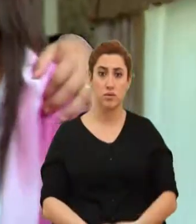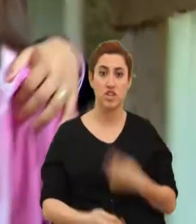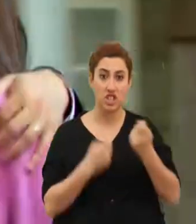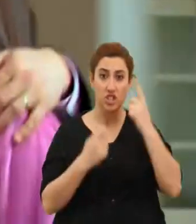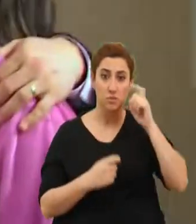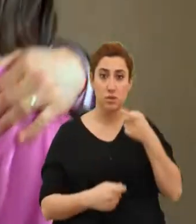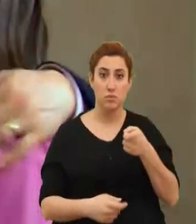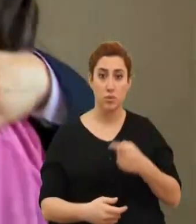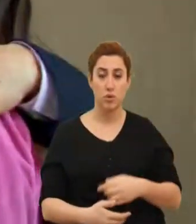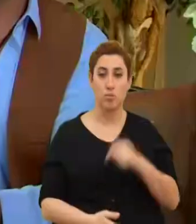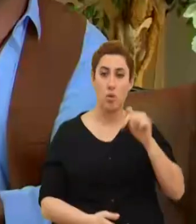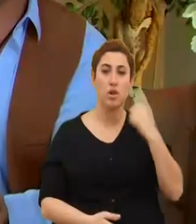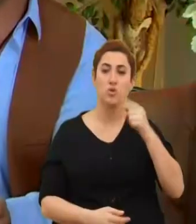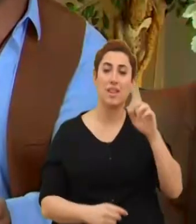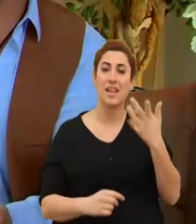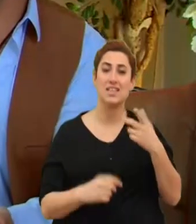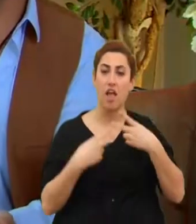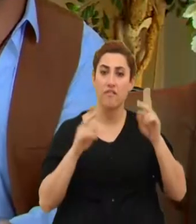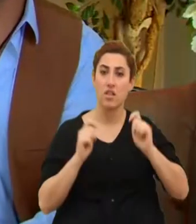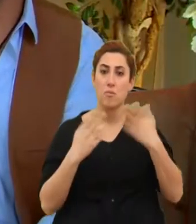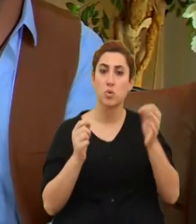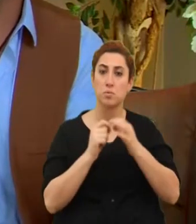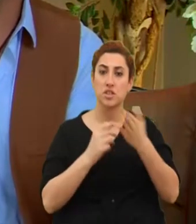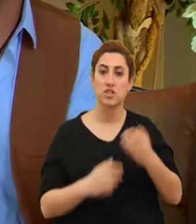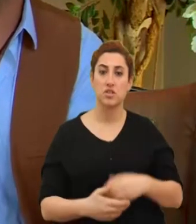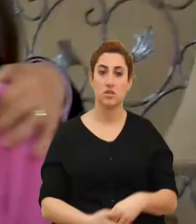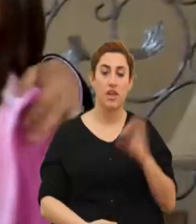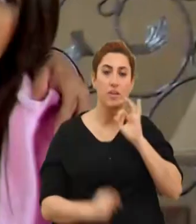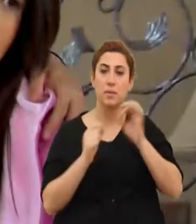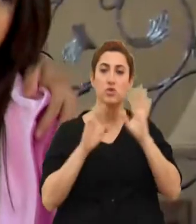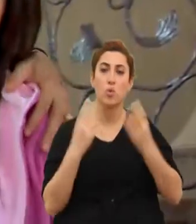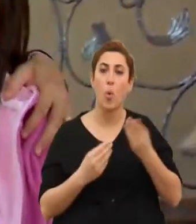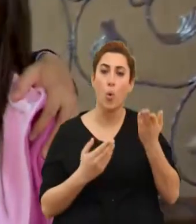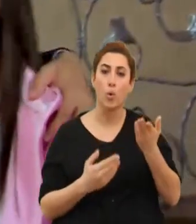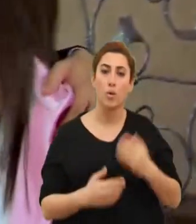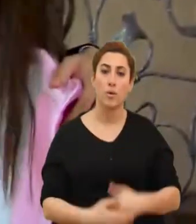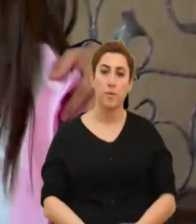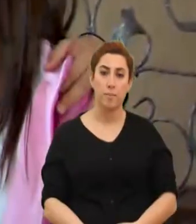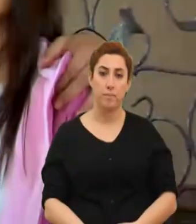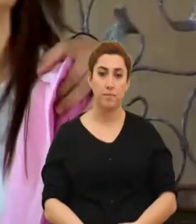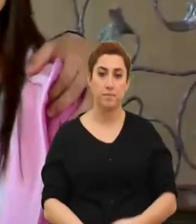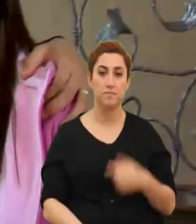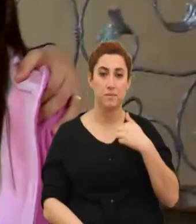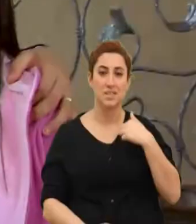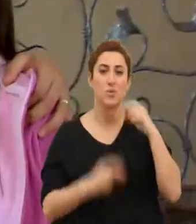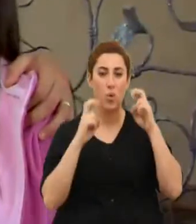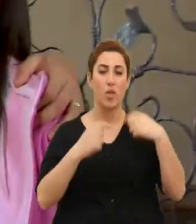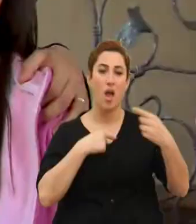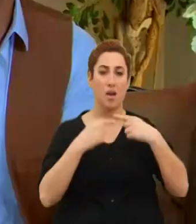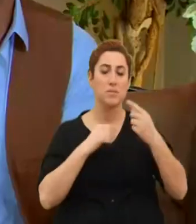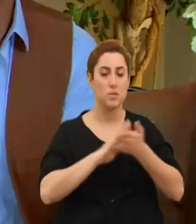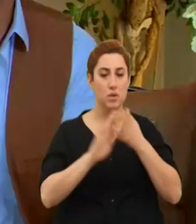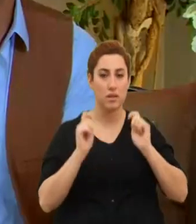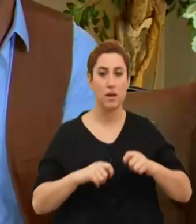İş mi bu? Böyle bir durumda nasıl affedersin ya biricikciğim? Evet biricik, ne oluyor Allah aşkına? Biz meseleyi